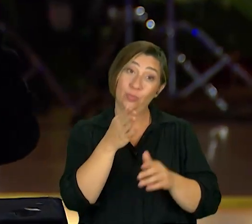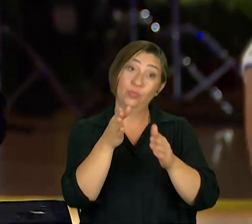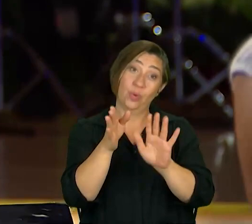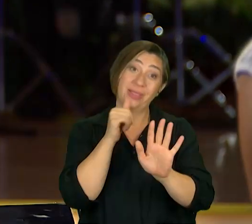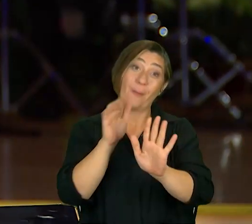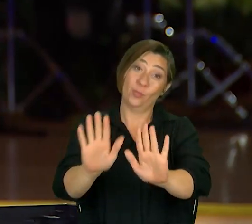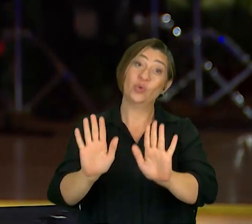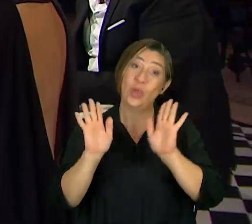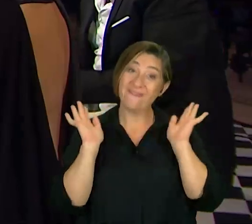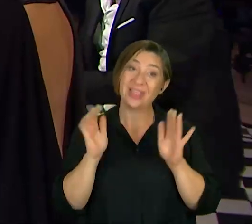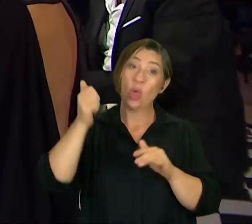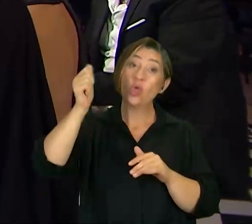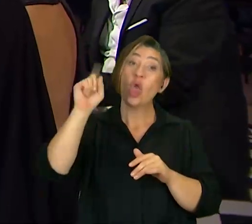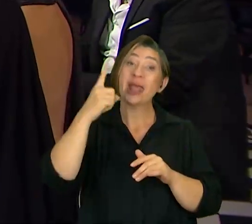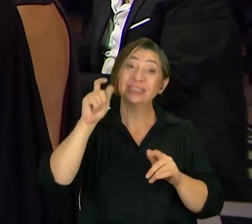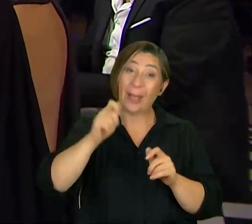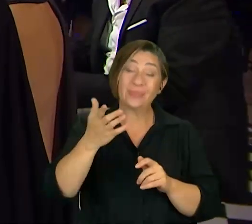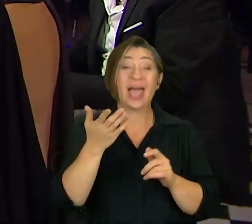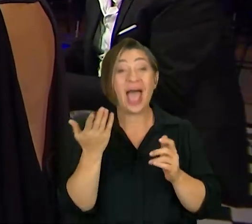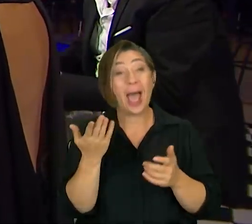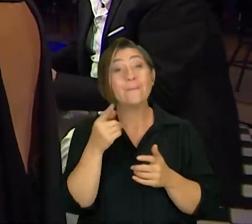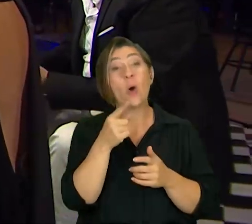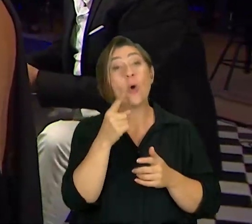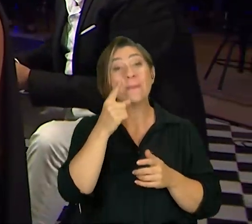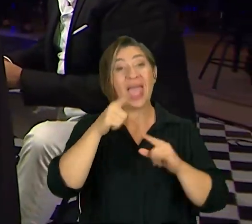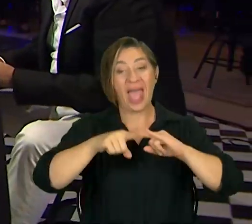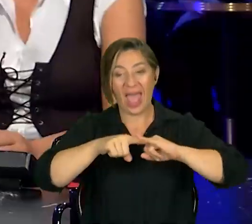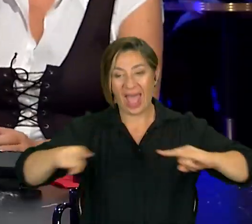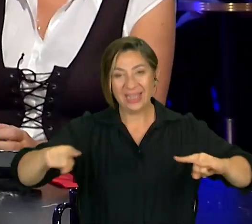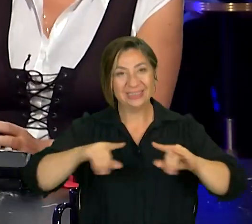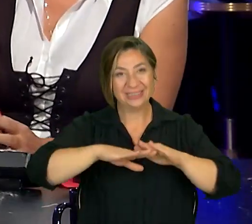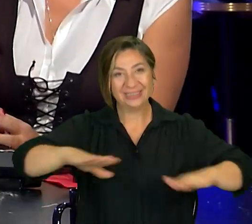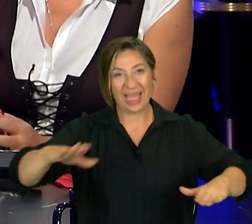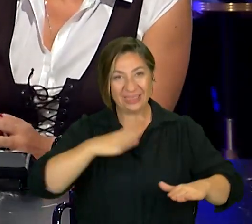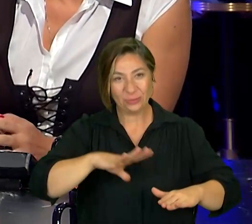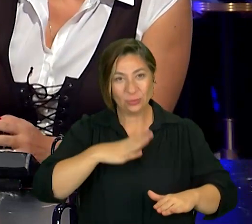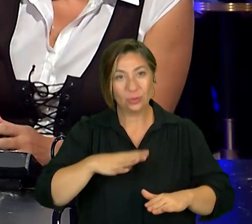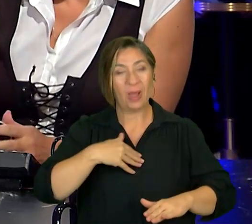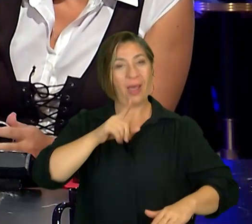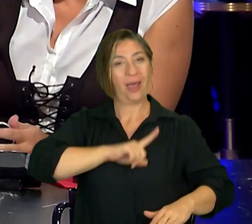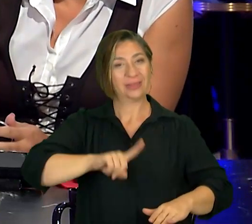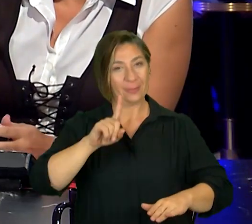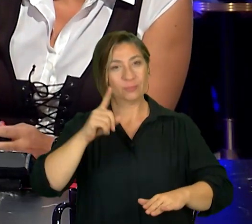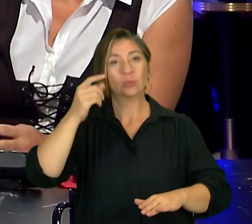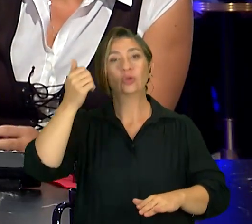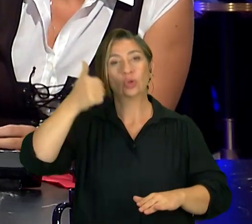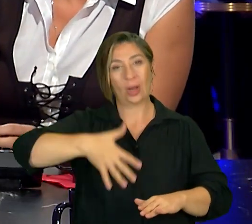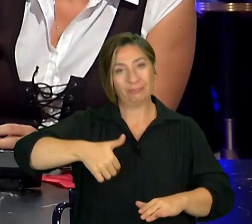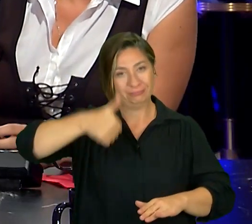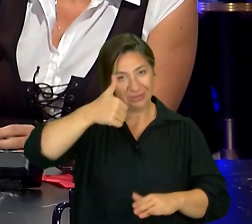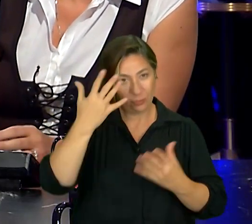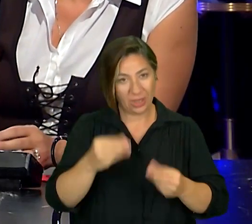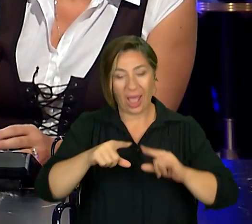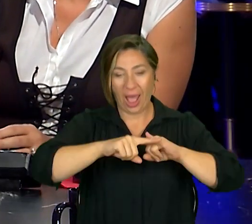bu. Yani. Ama onu şey için yani bir halı saha yapmak istiyordum siteye. O yüzden aday oldum. Yönetim kurulu başkanı